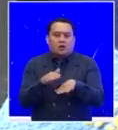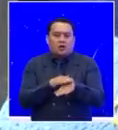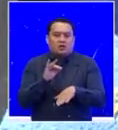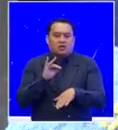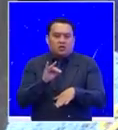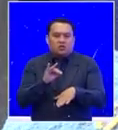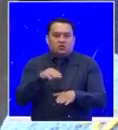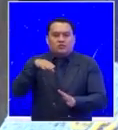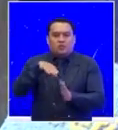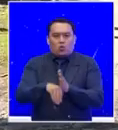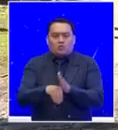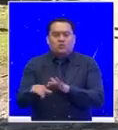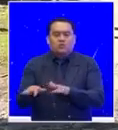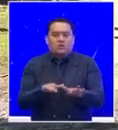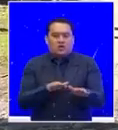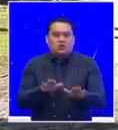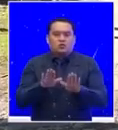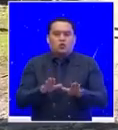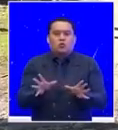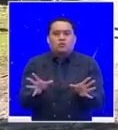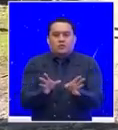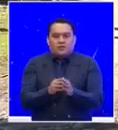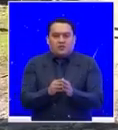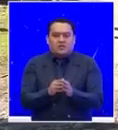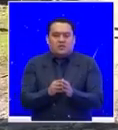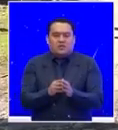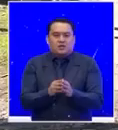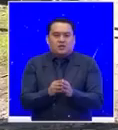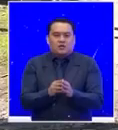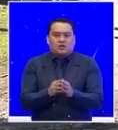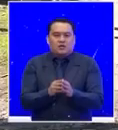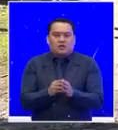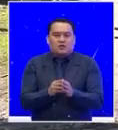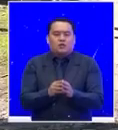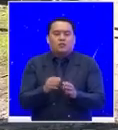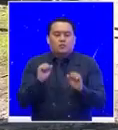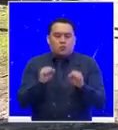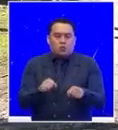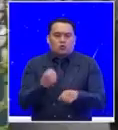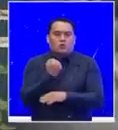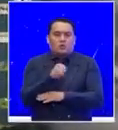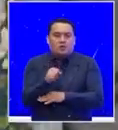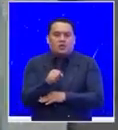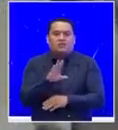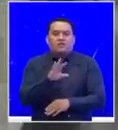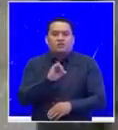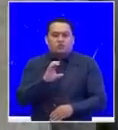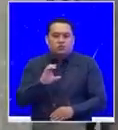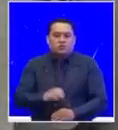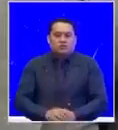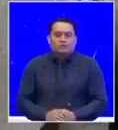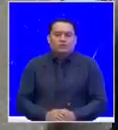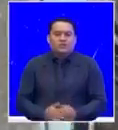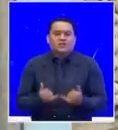нести свой вклад в общее дело. Только мы вместе выйдем победителями противостоять с коронавирусом. На сегодня в ветеринарной